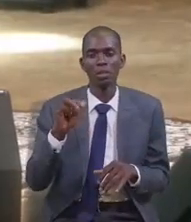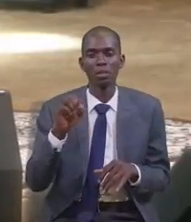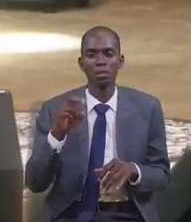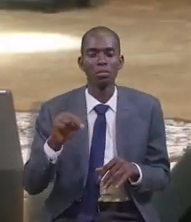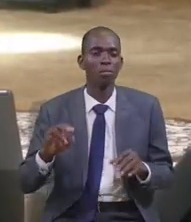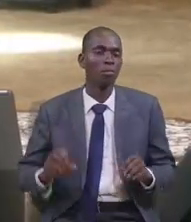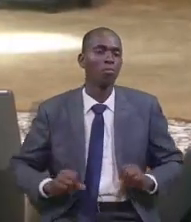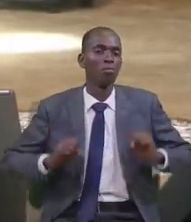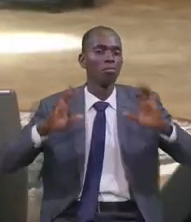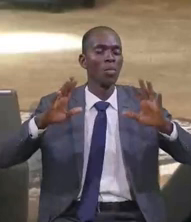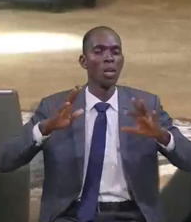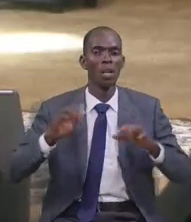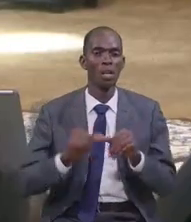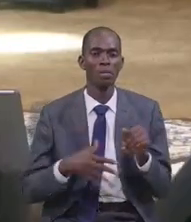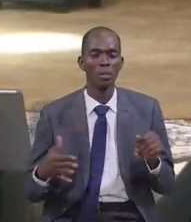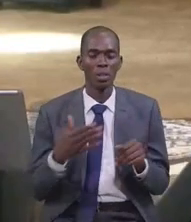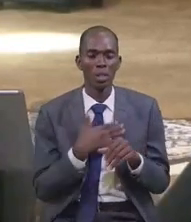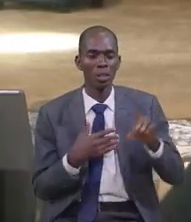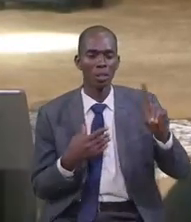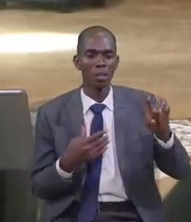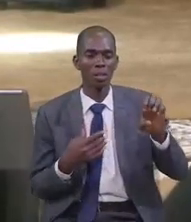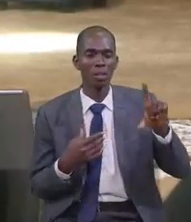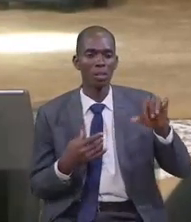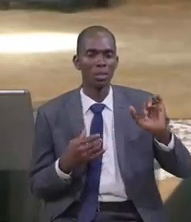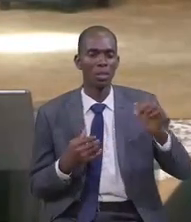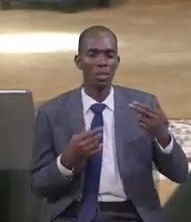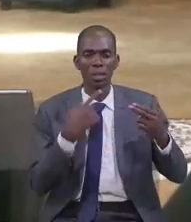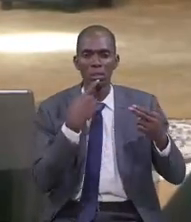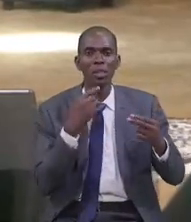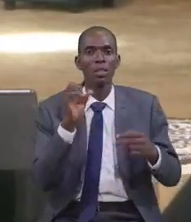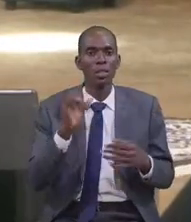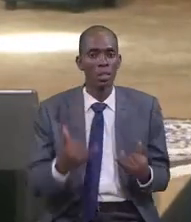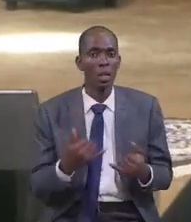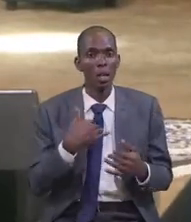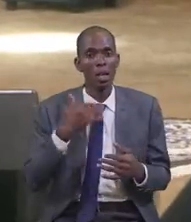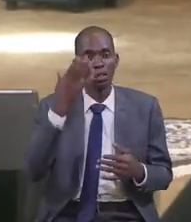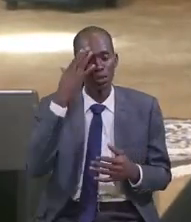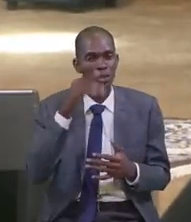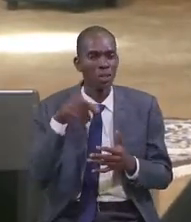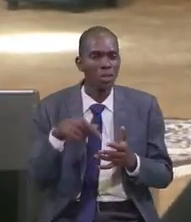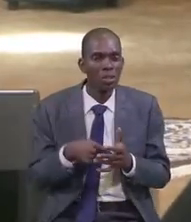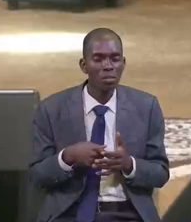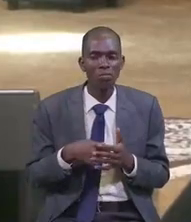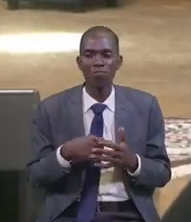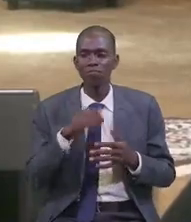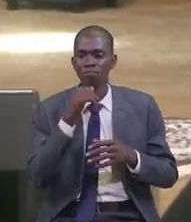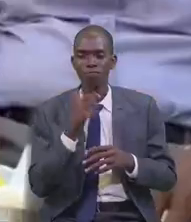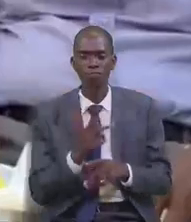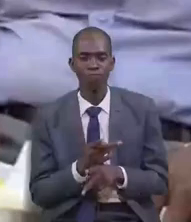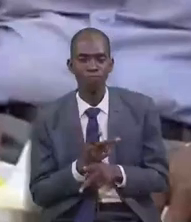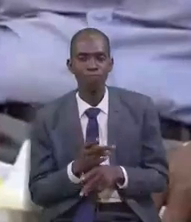dit, maintenant je sais. Que, parce qu'il est imprudent, il est nonchalant, un Nazaréen qui